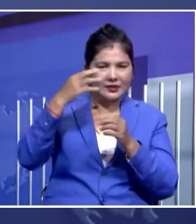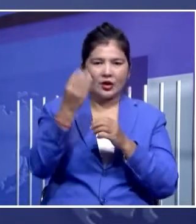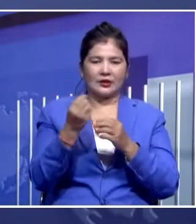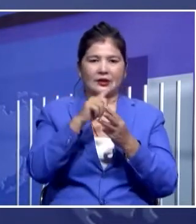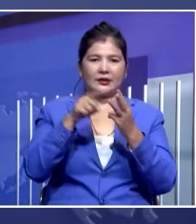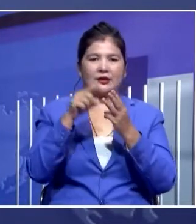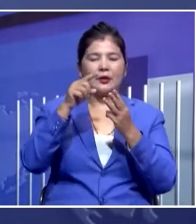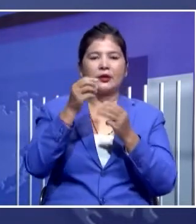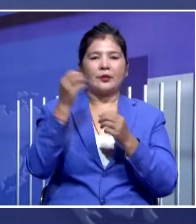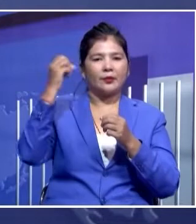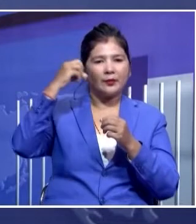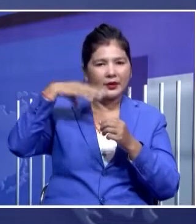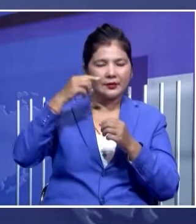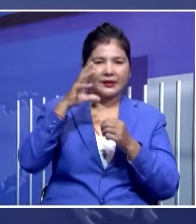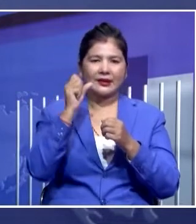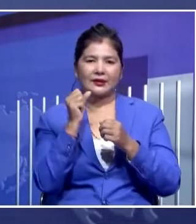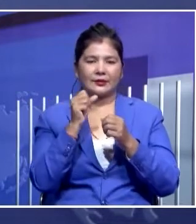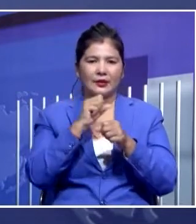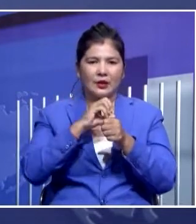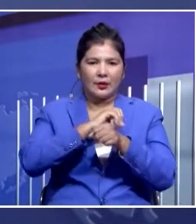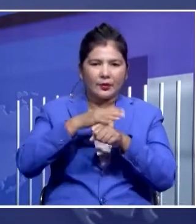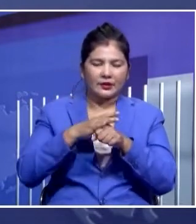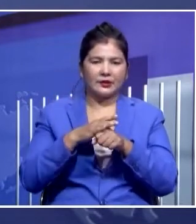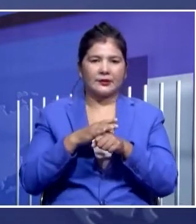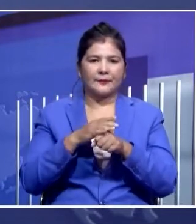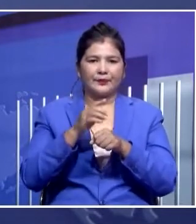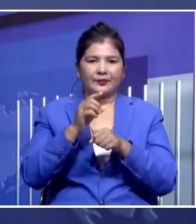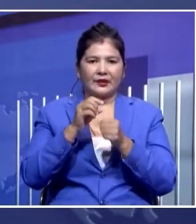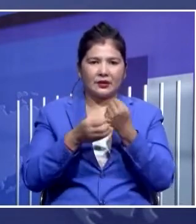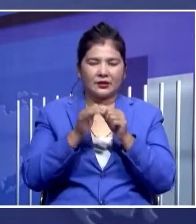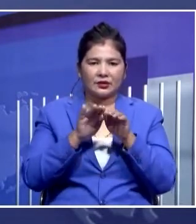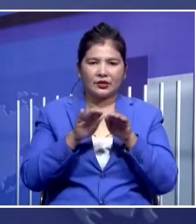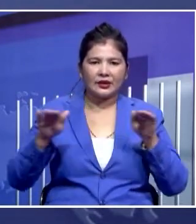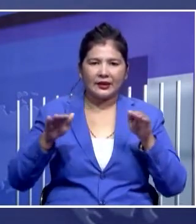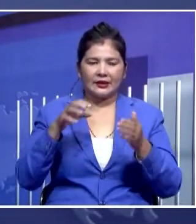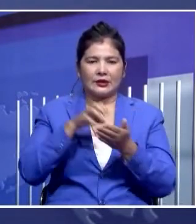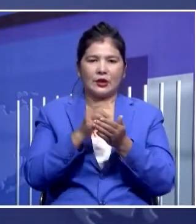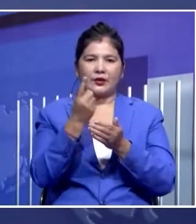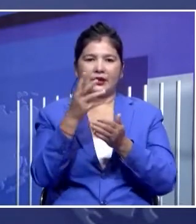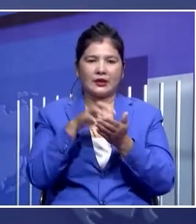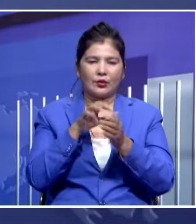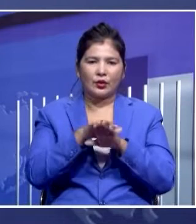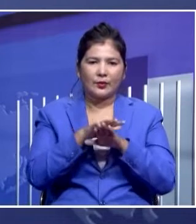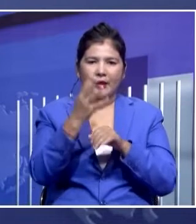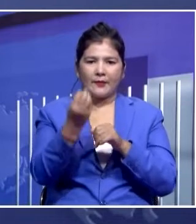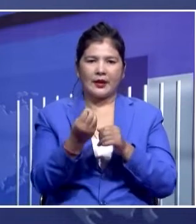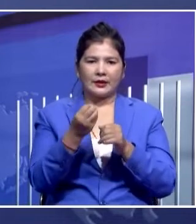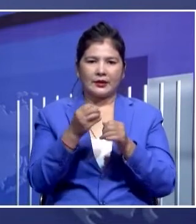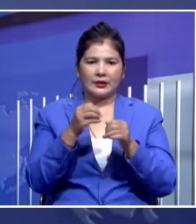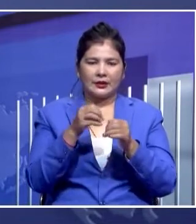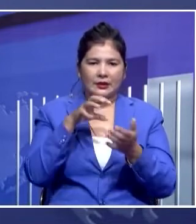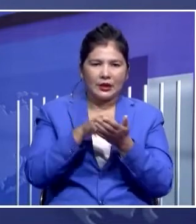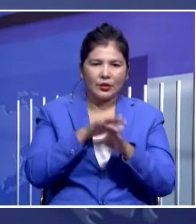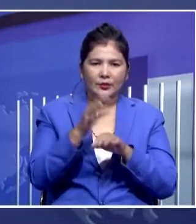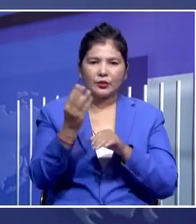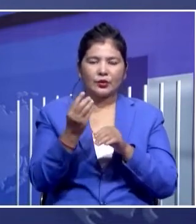मध्यम वर्षा भयो। आज राति पनि प्रदेश देशका तराई भूभागका केही स्थानहरूमा र बाँकी भूभागका थोरै